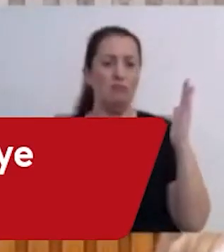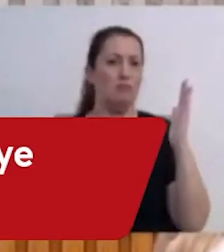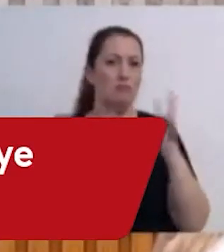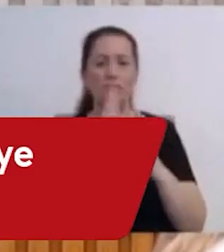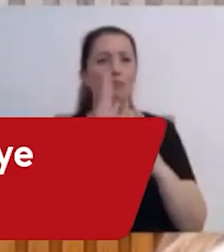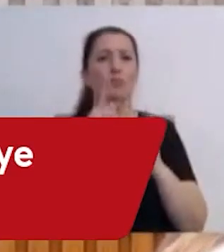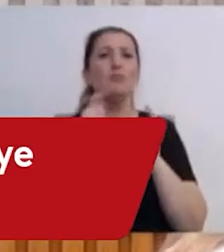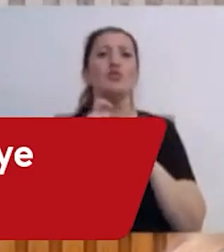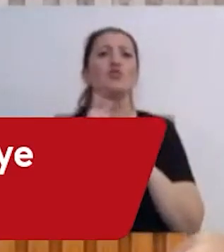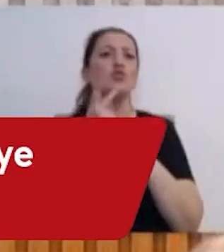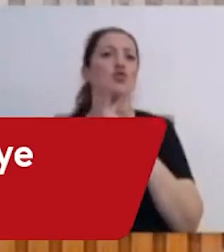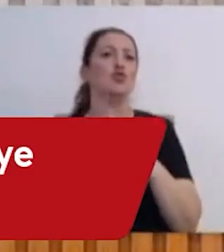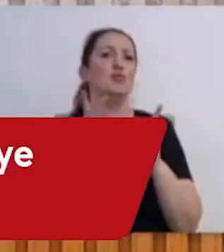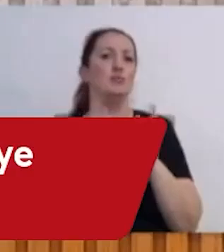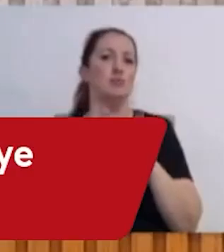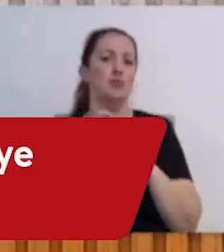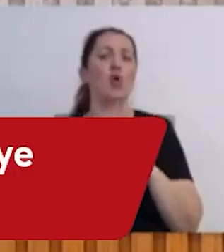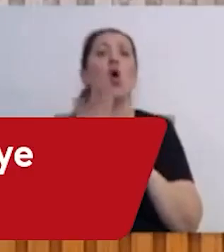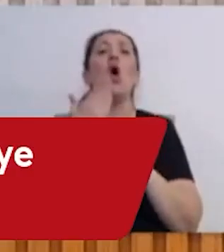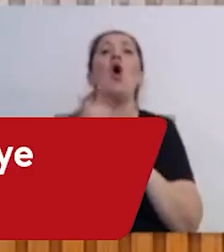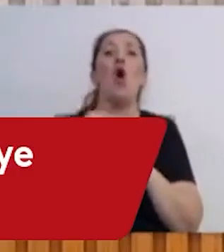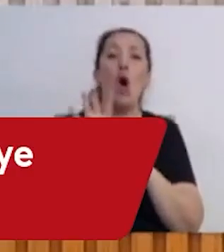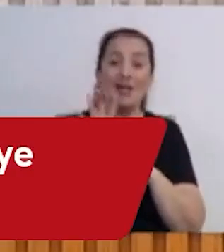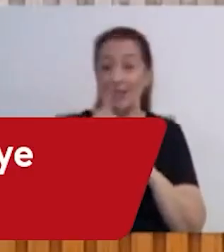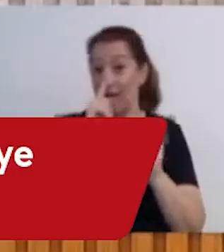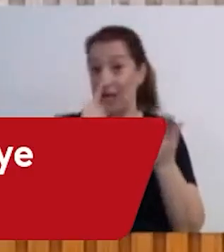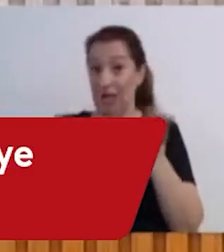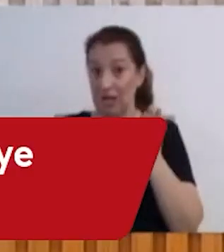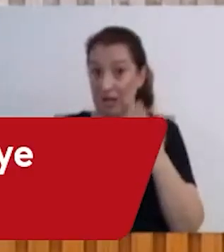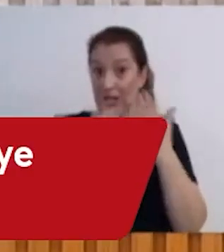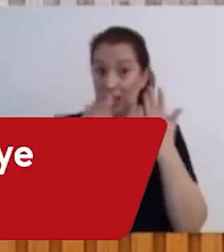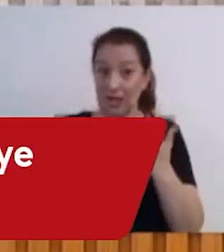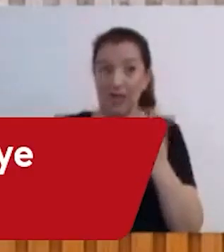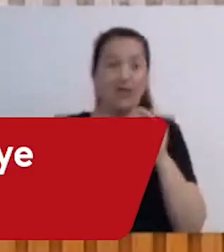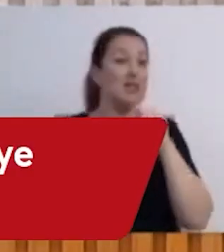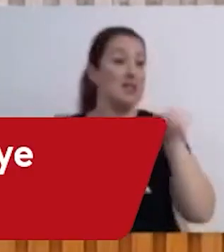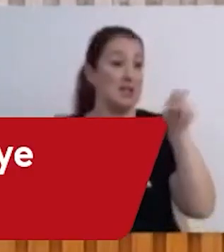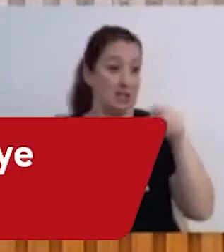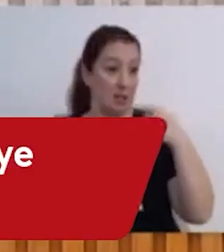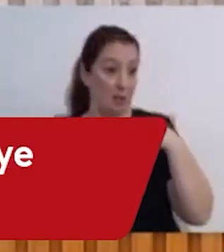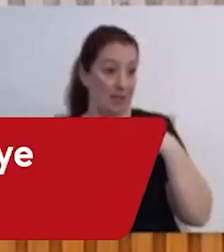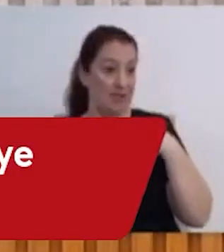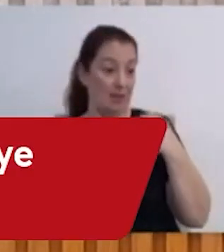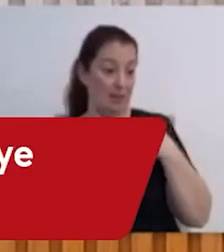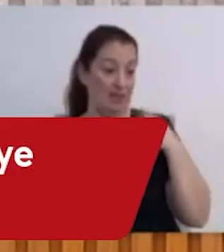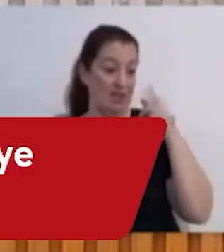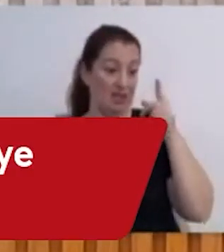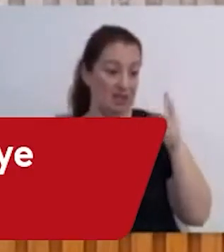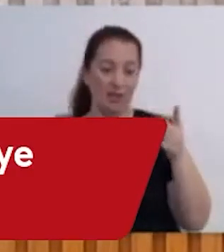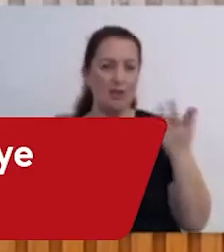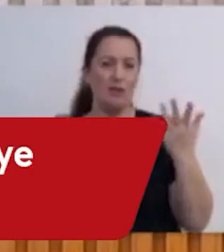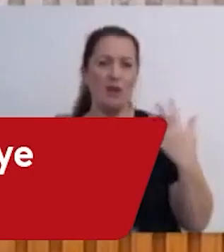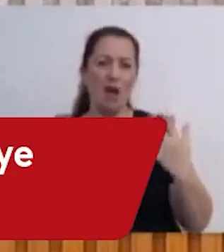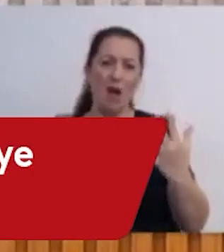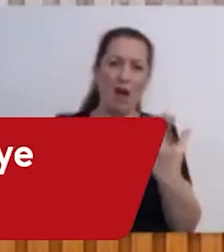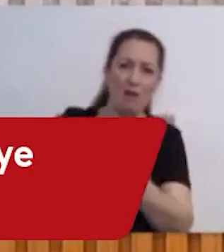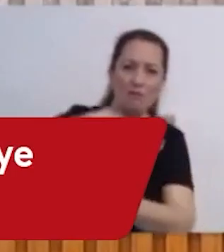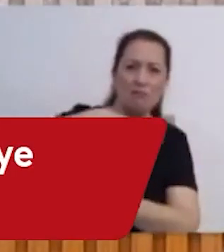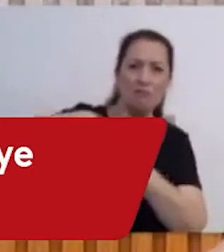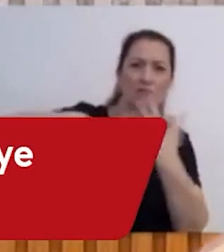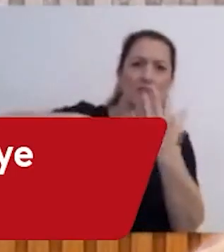koymalıyız. Yoksa emin olun ki siz bize, biz size kısır bir döngü